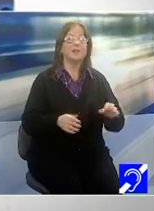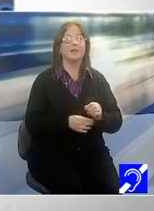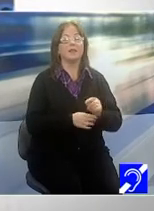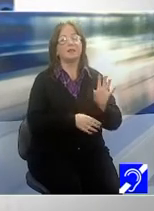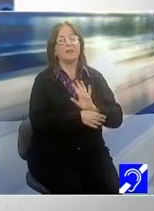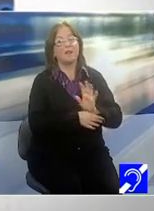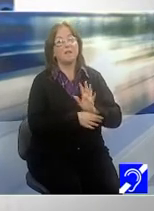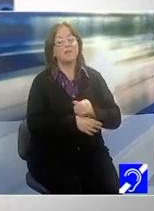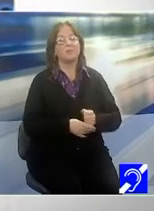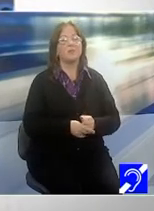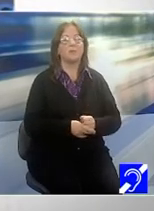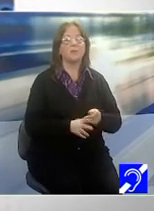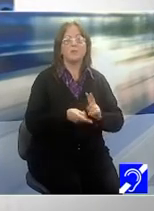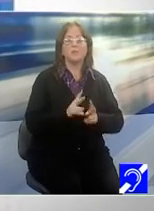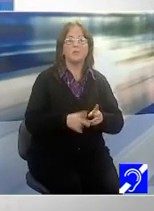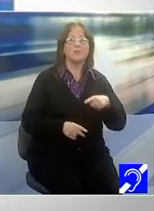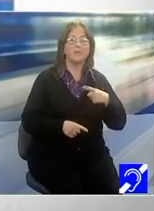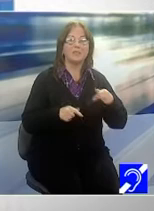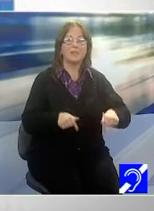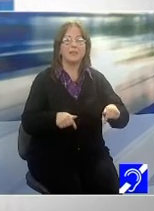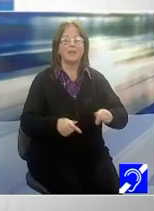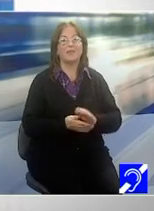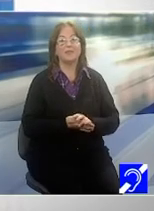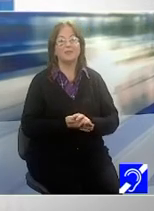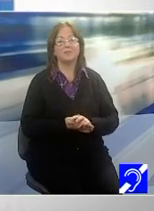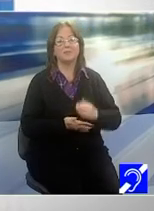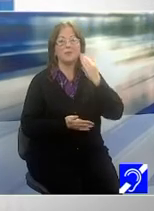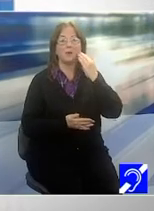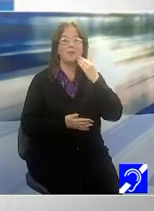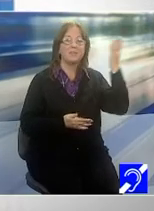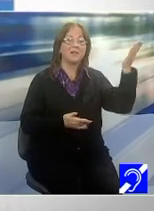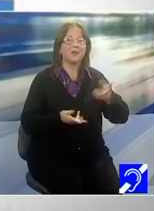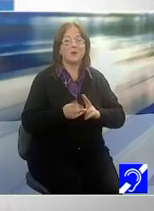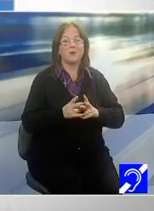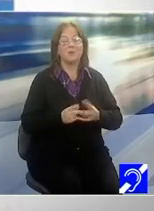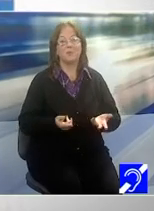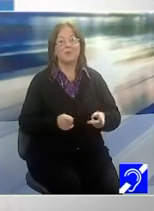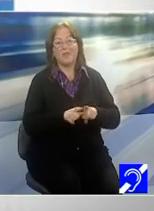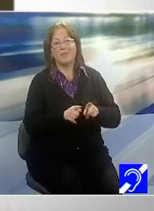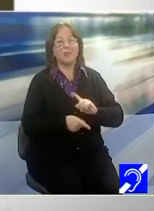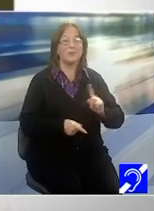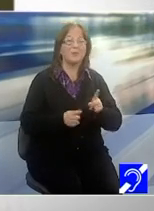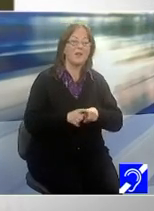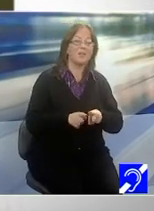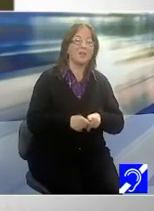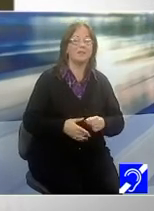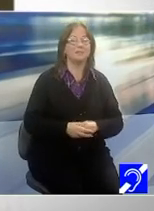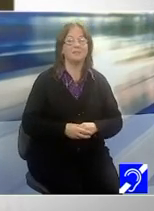cu ce este în SUA? Good question. You know, asta este o întrebare foarte bună.